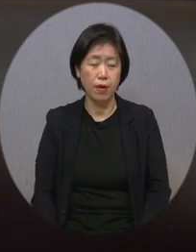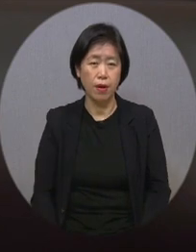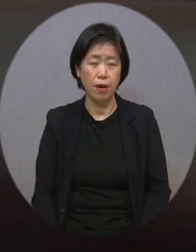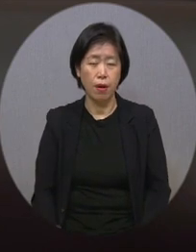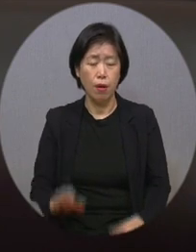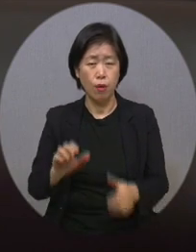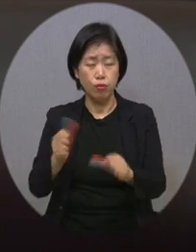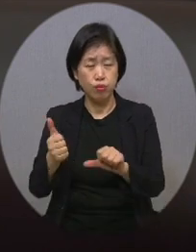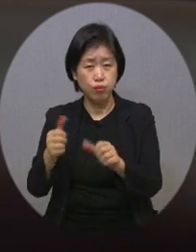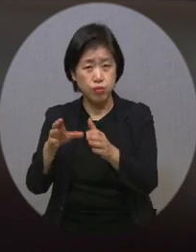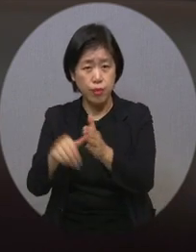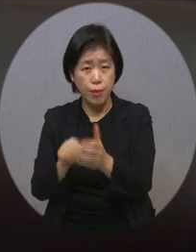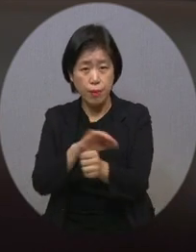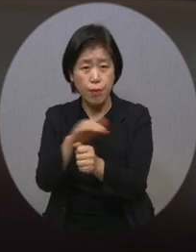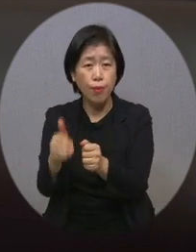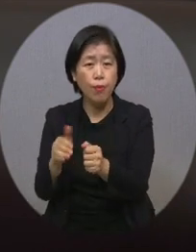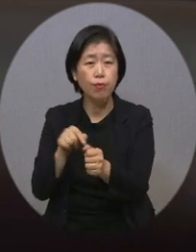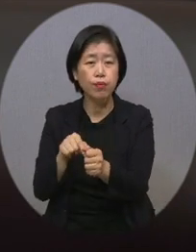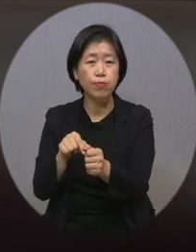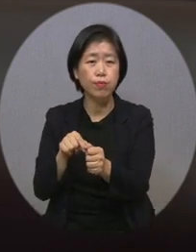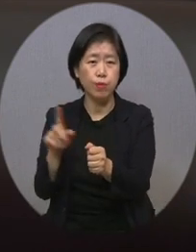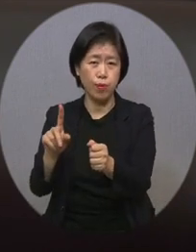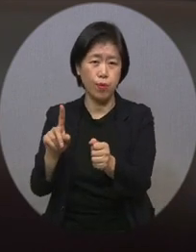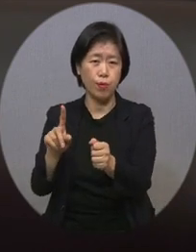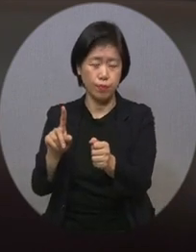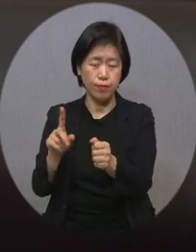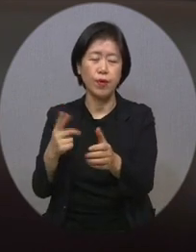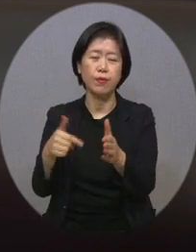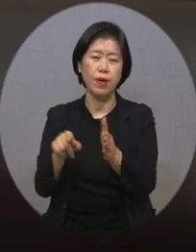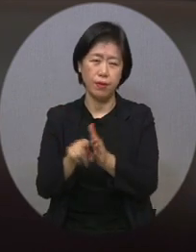그래서 저희들이 그걸 1000기 이상 늘려가지고